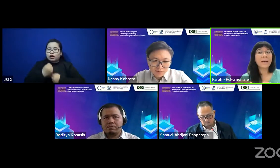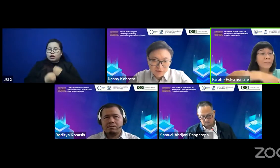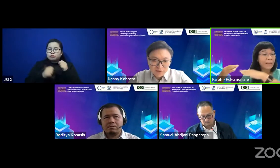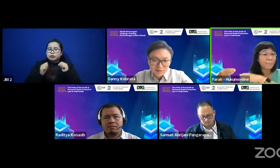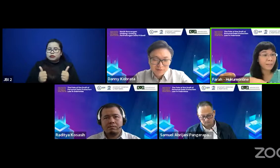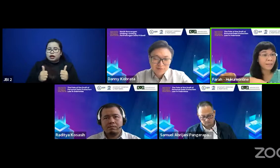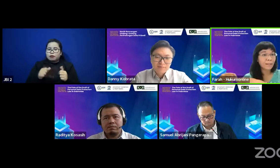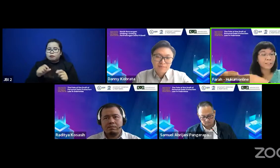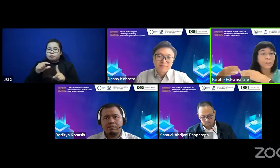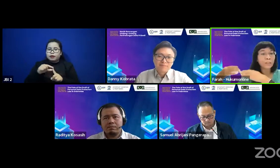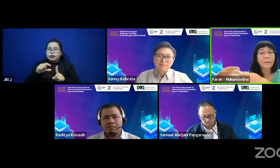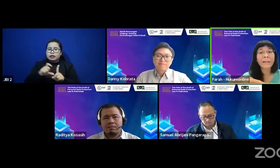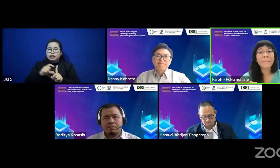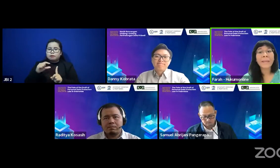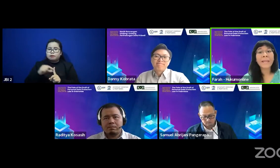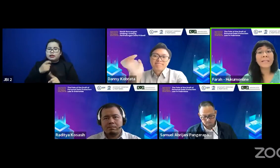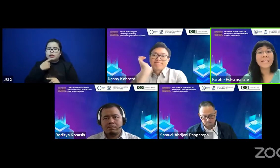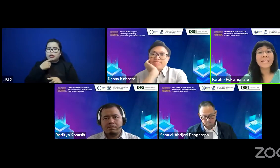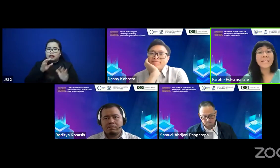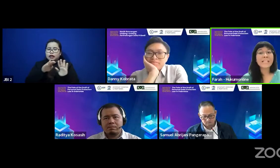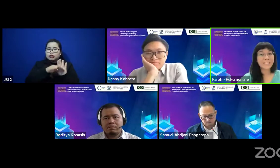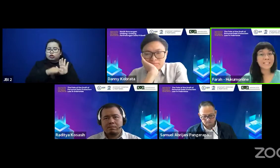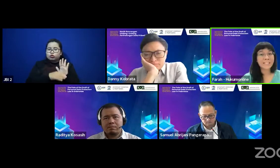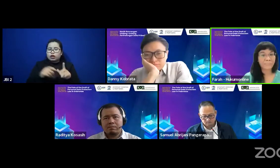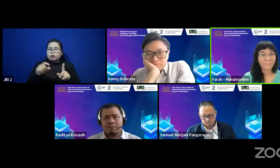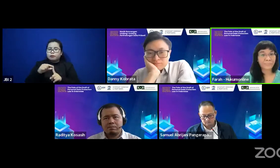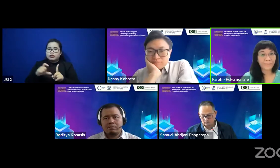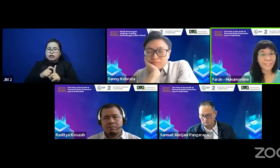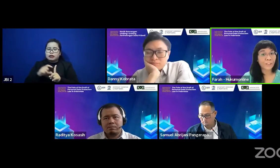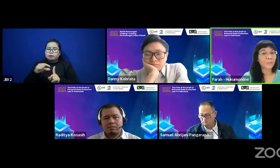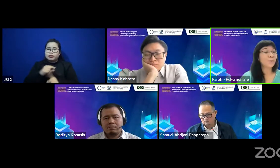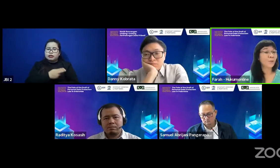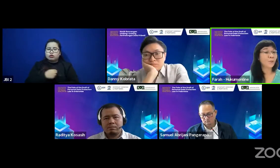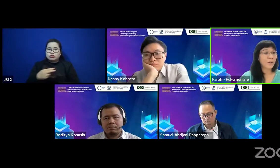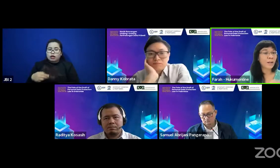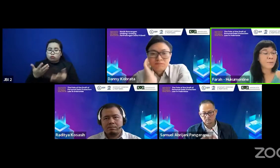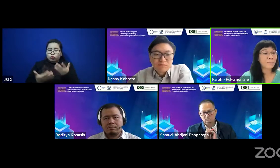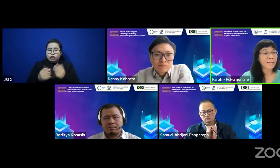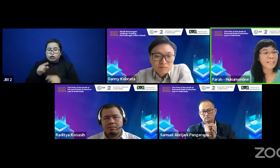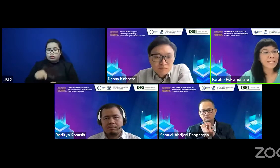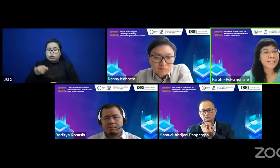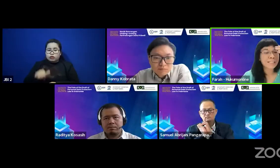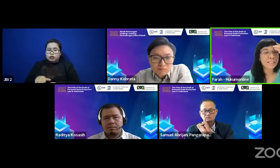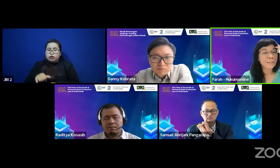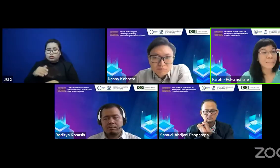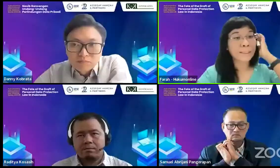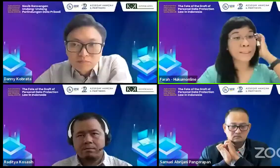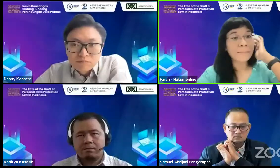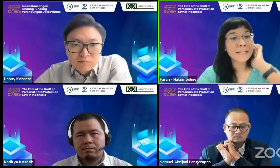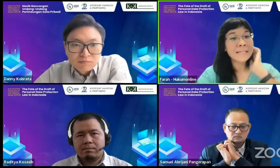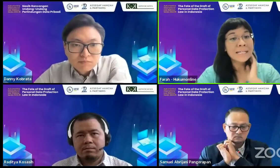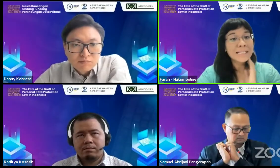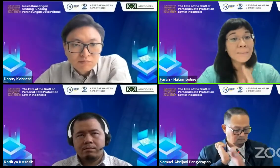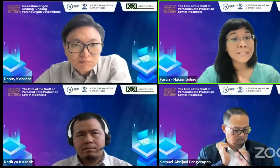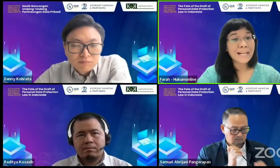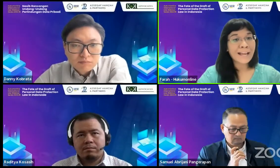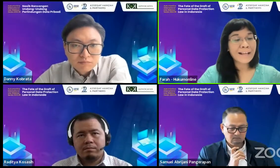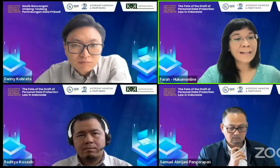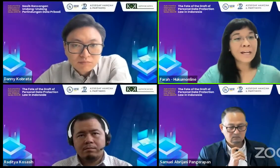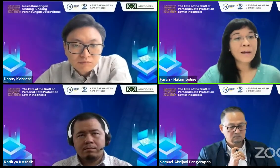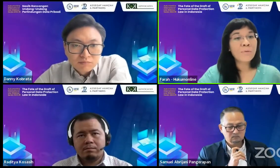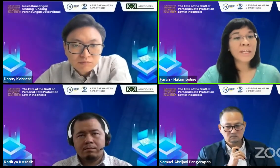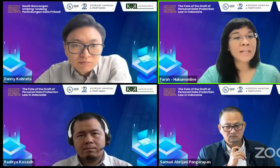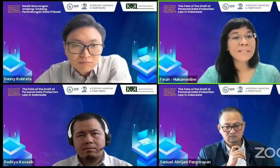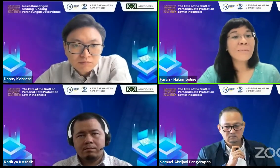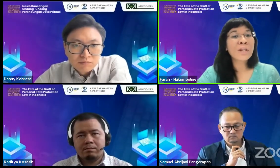erp ketentuan PBB di Indonesia itu kurang lebih pertanyaan di sesi pertama saya